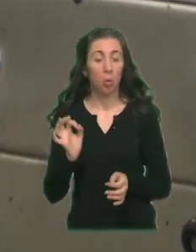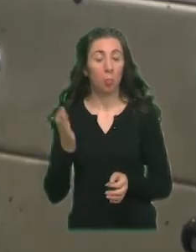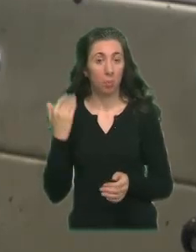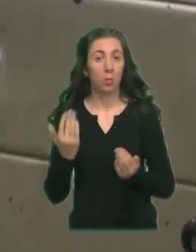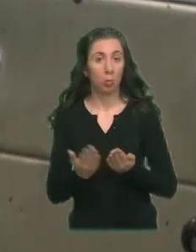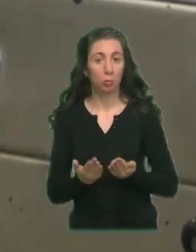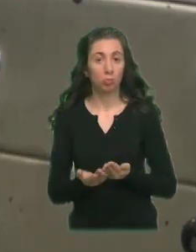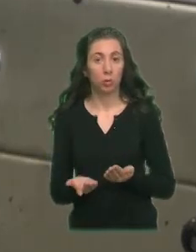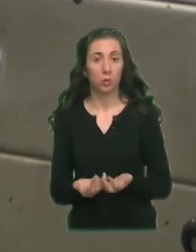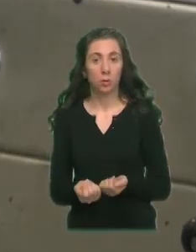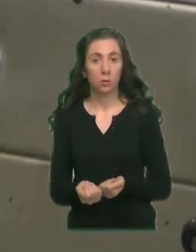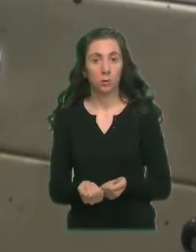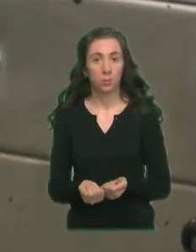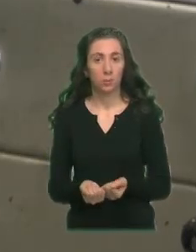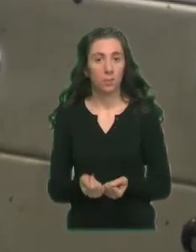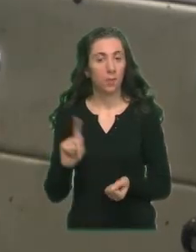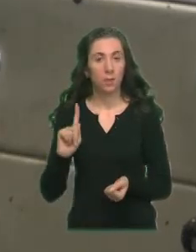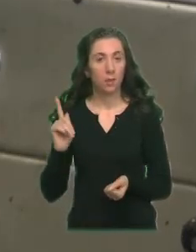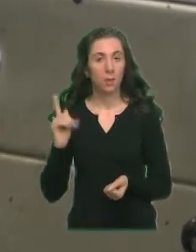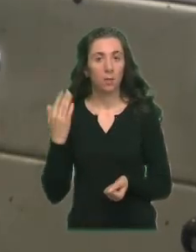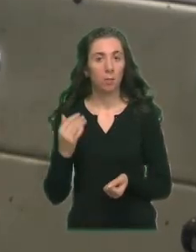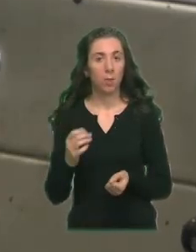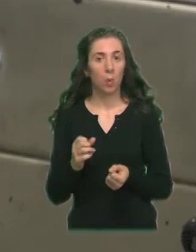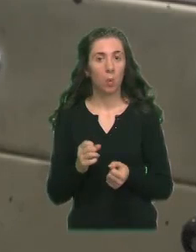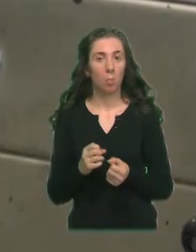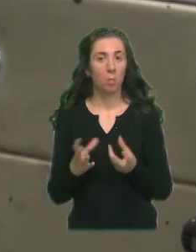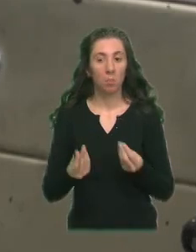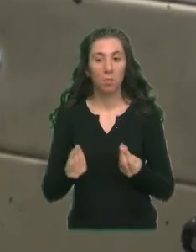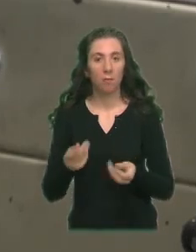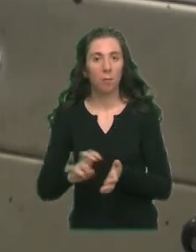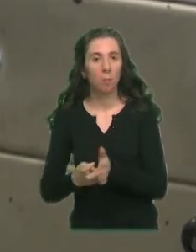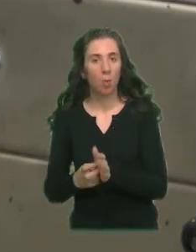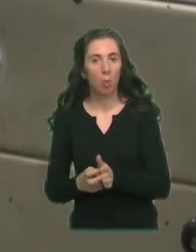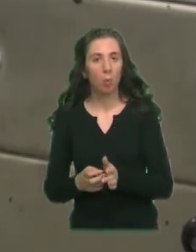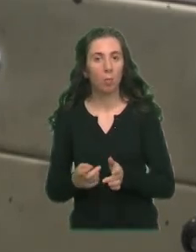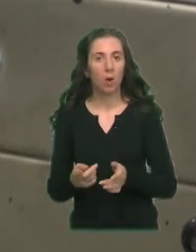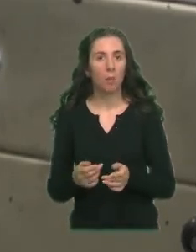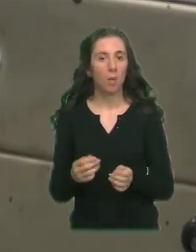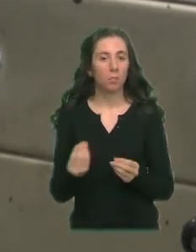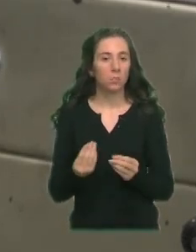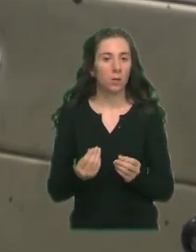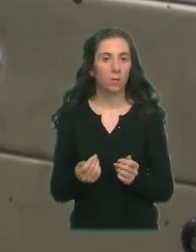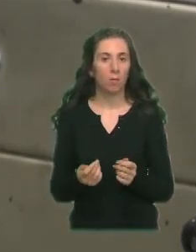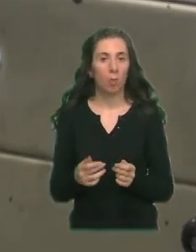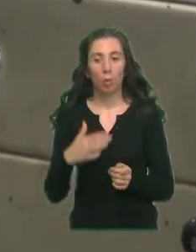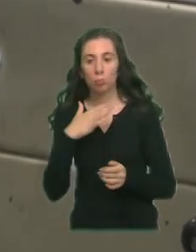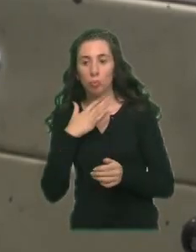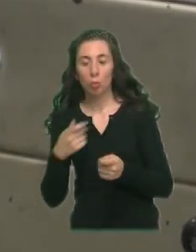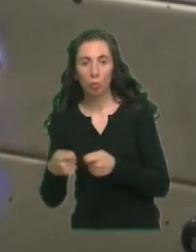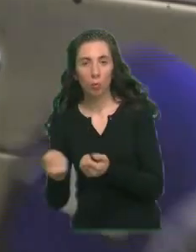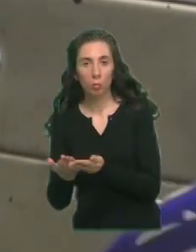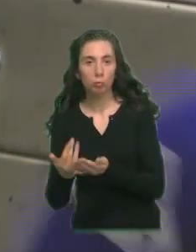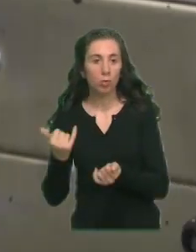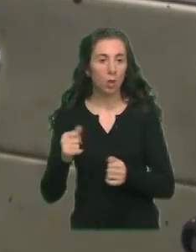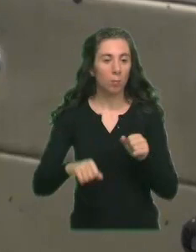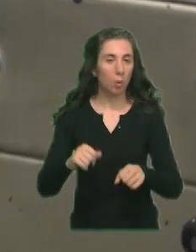bio učenik, ne? Nije bilo nikada s njim nekih problema, ni disciplinskih, ni u učenju. Ne?